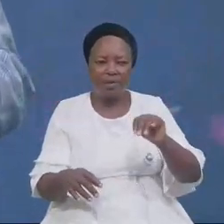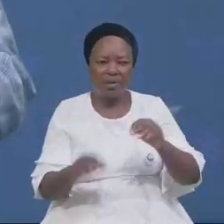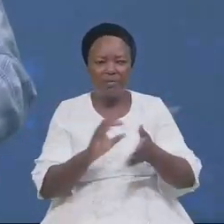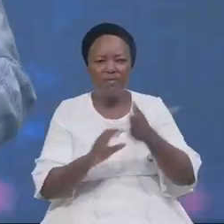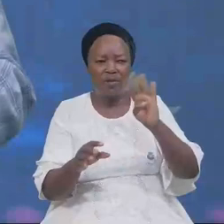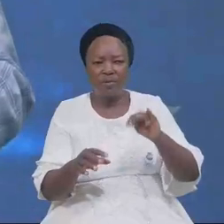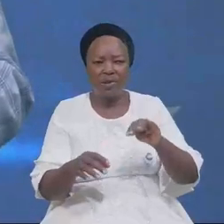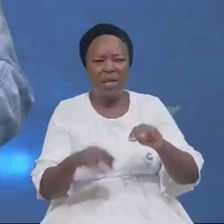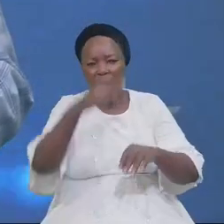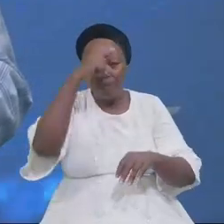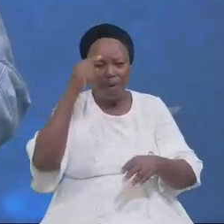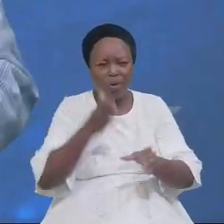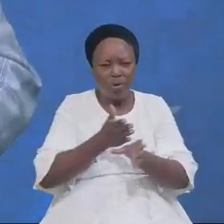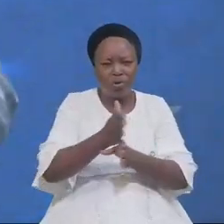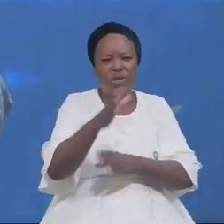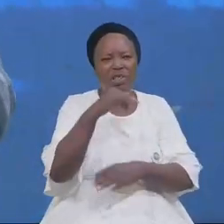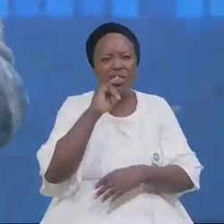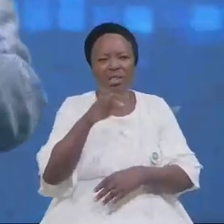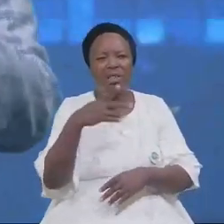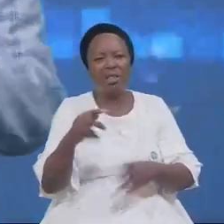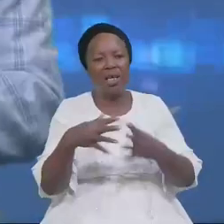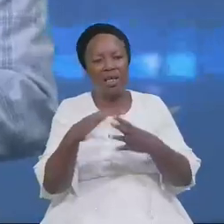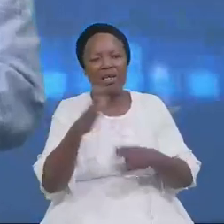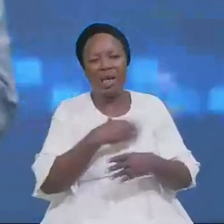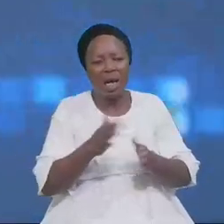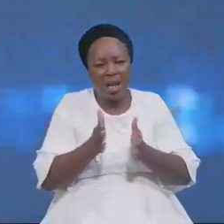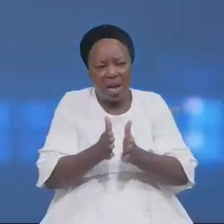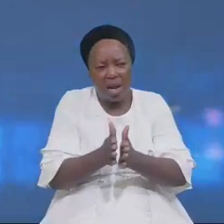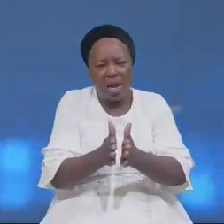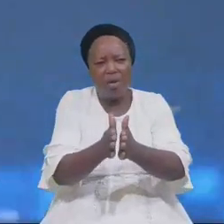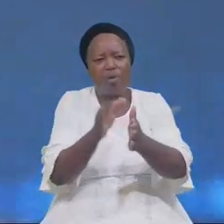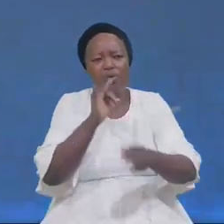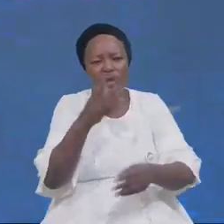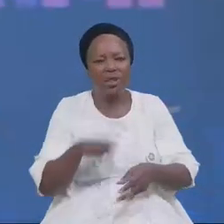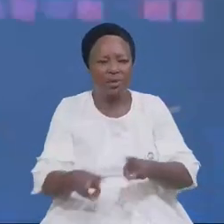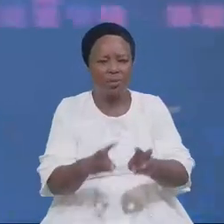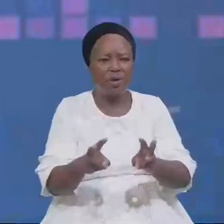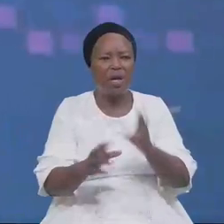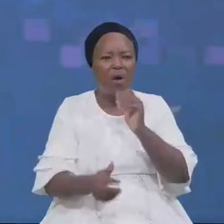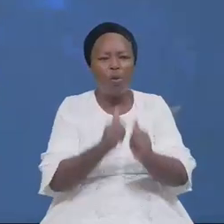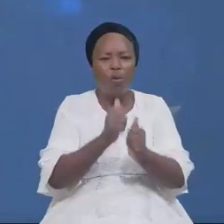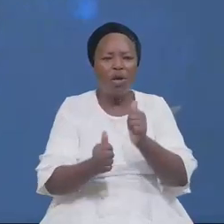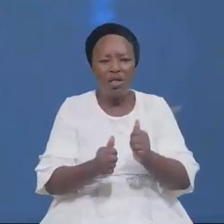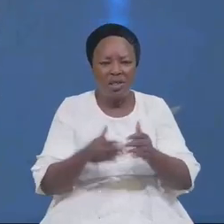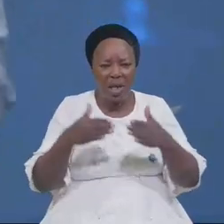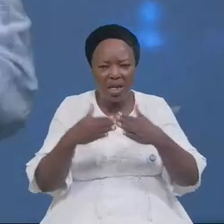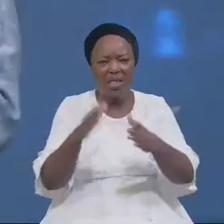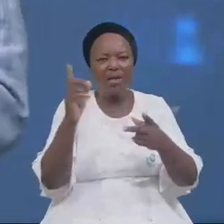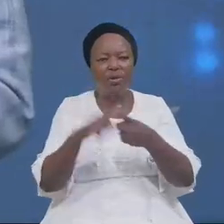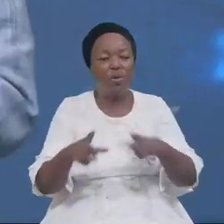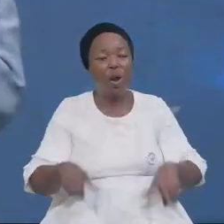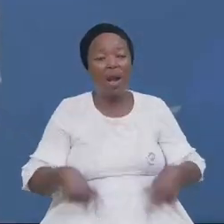mais étroite est la porte. Resserrez le chemin qui mène à la